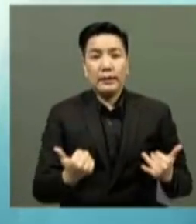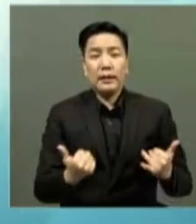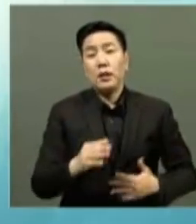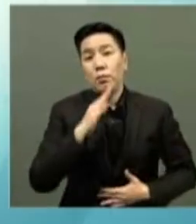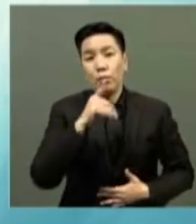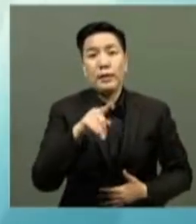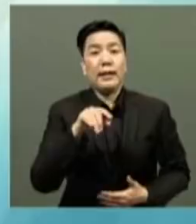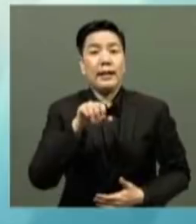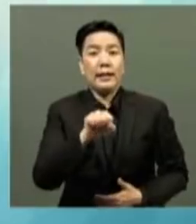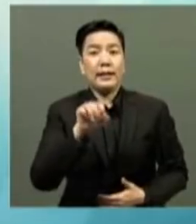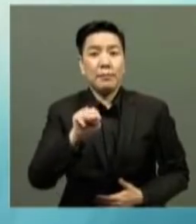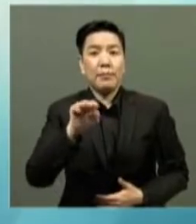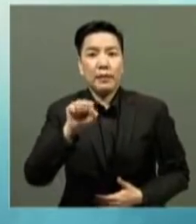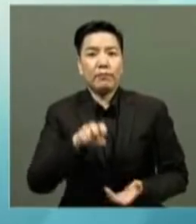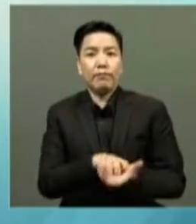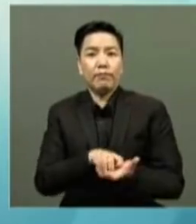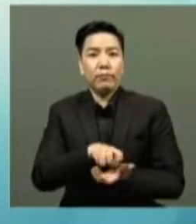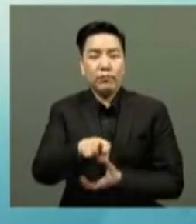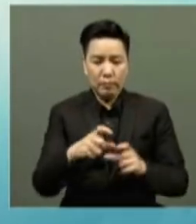แก้ปัญหาที่เราได้รับผ่านการร้องเรียนเยอะที่สุดปัญหาหนึ่งนะครับแต่ยังมีปัญหาหนึ่งครับที่มีข้อร้องเรียนเข้ามาเยอะนะครับก็คือเรื่องของท่านที่ไม่สามารถเรียกว่าว่าลงทะเบียนไม่สำเร็จเนื่องจากข้อมูลประชาชนไม่ถูกต้องอันนี้จะมีข้อร้องเรียนเข้ามาเยอะนะครับผมเรียนว่าจริงๆแล้วเนี่ยถ้าท่านได้รับSMS